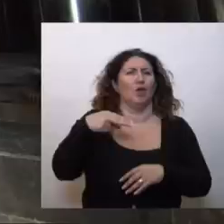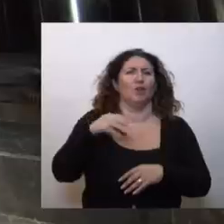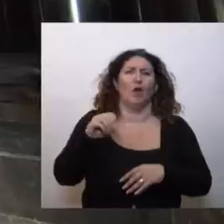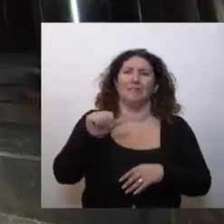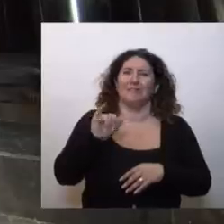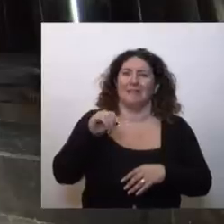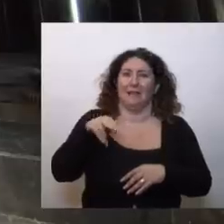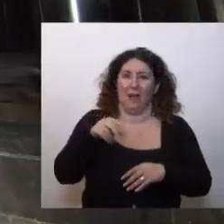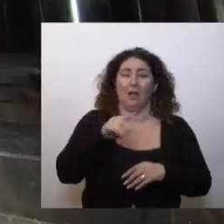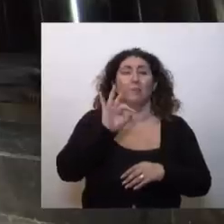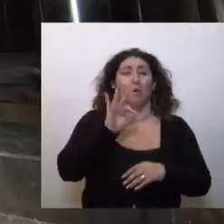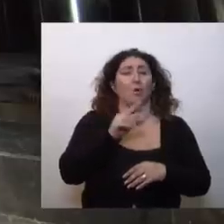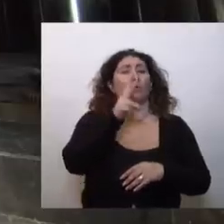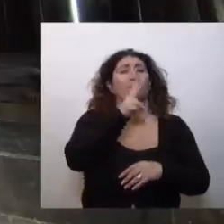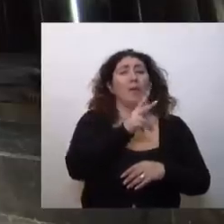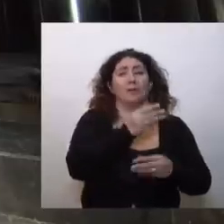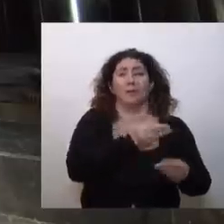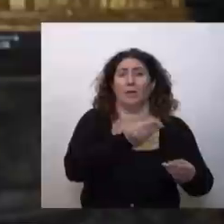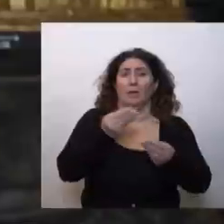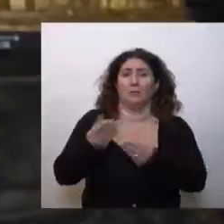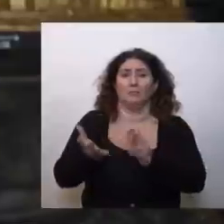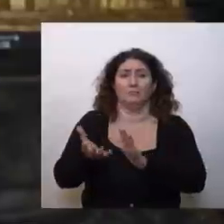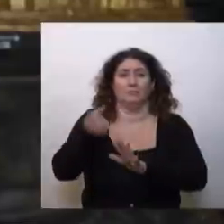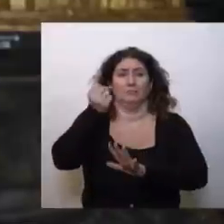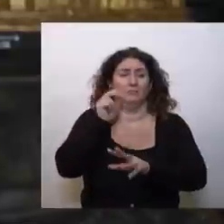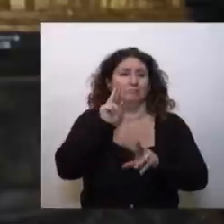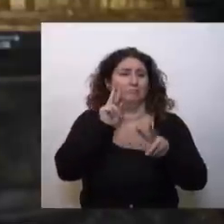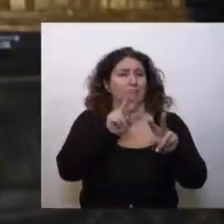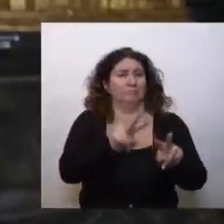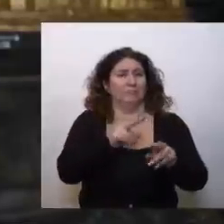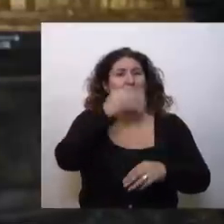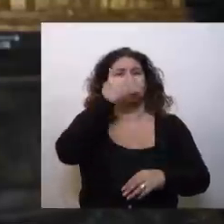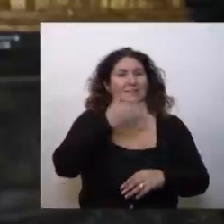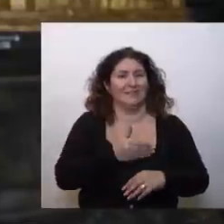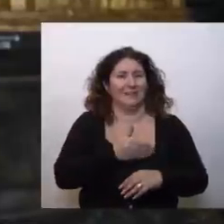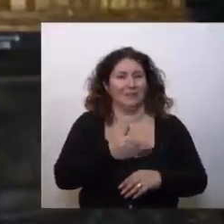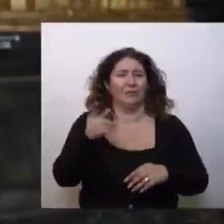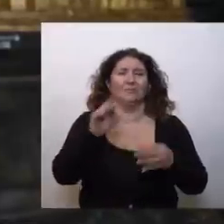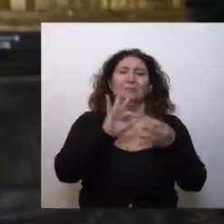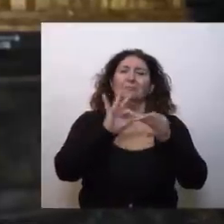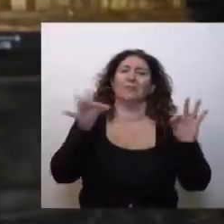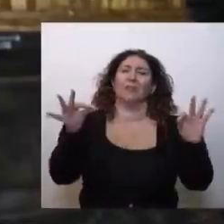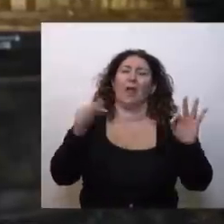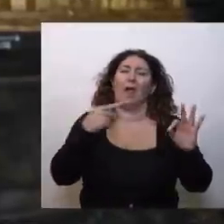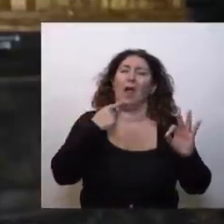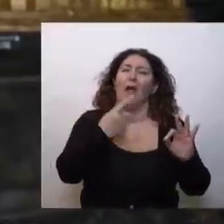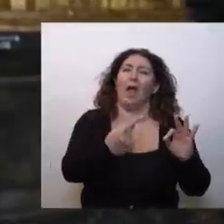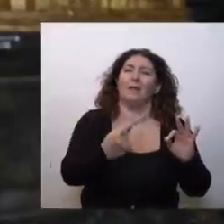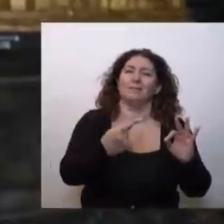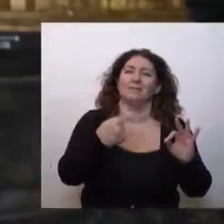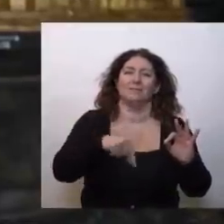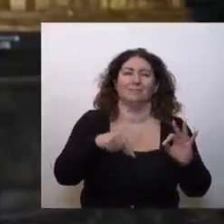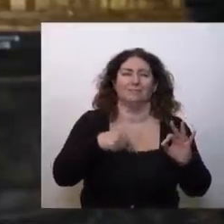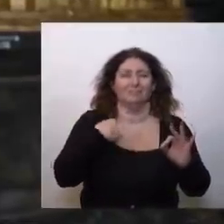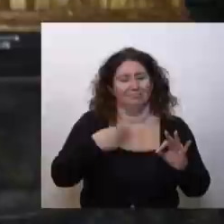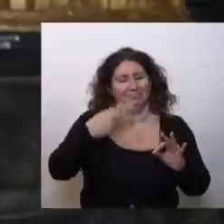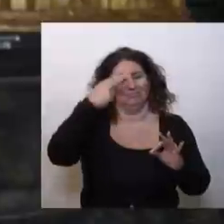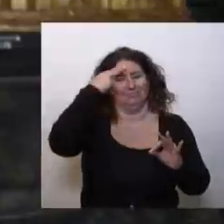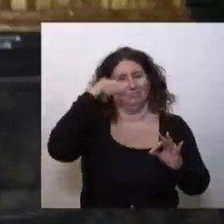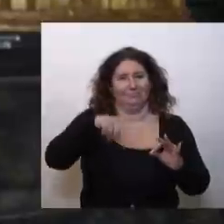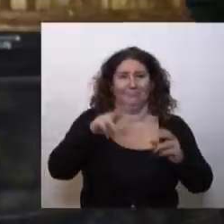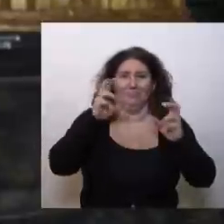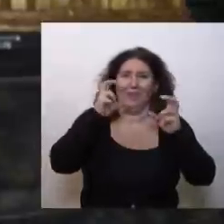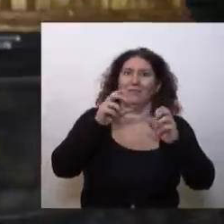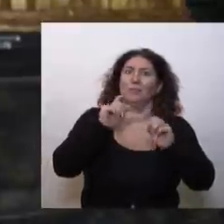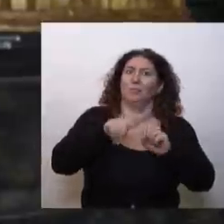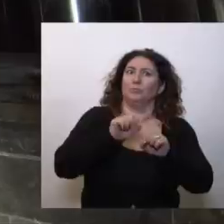Santa Sindone, ha scelto come motto per questa contemplazione straordinaria televisiva attraverso i